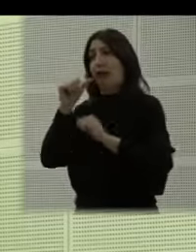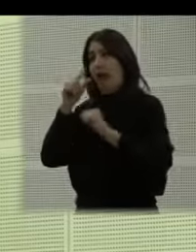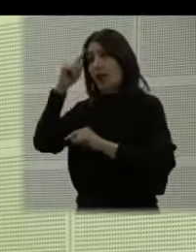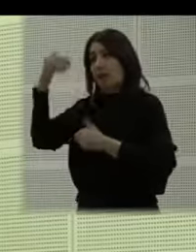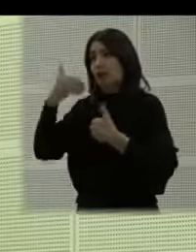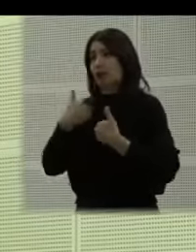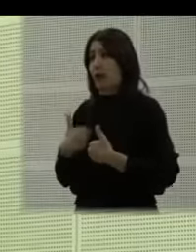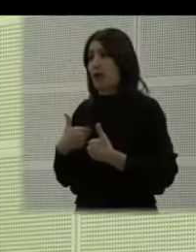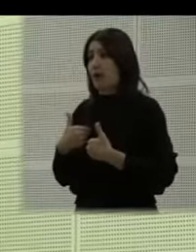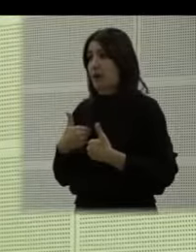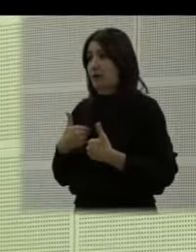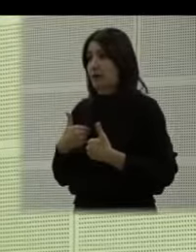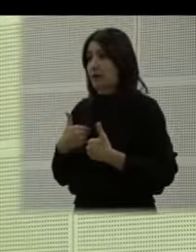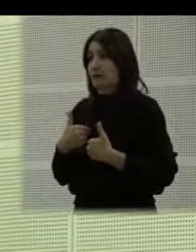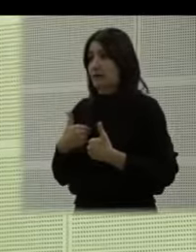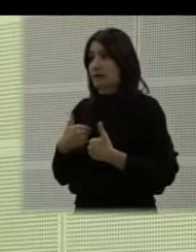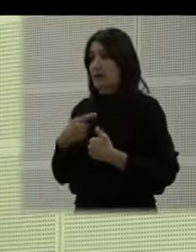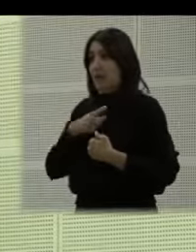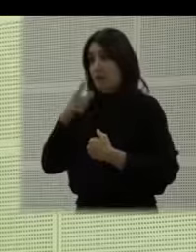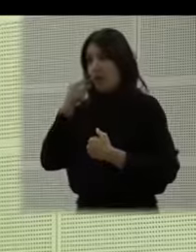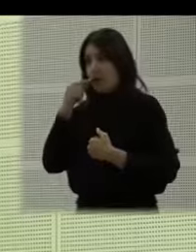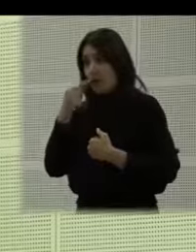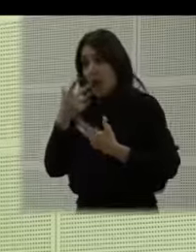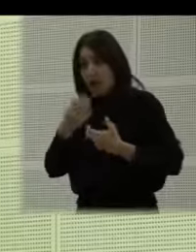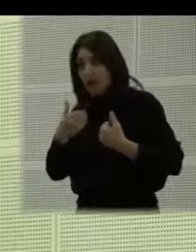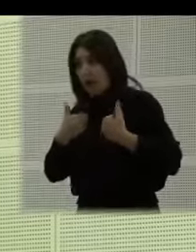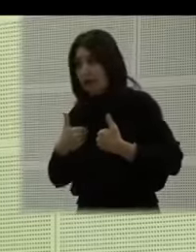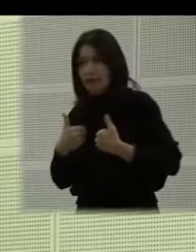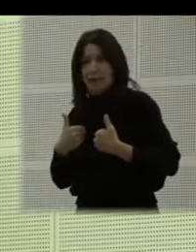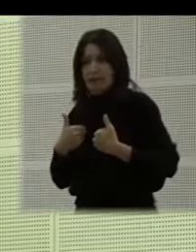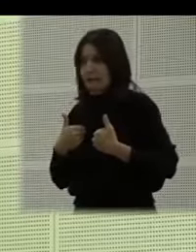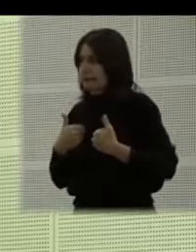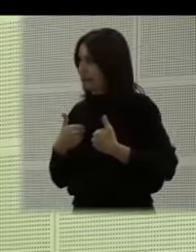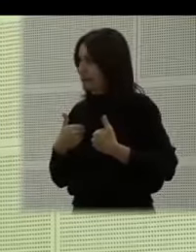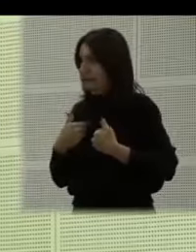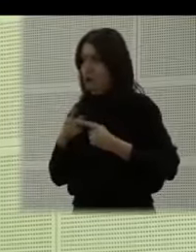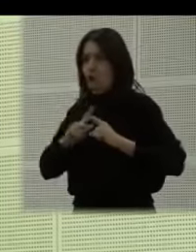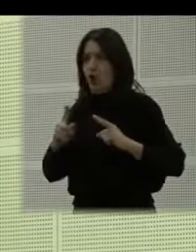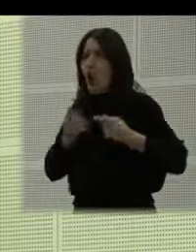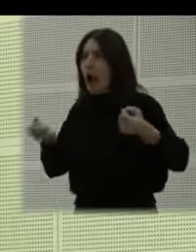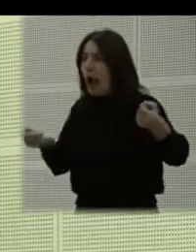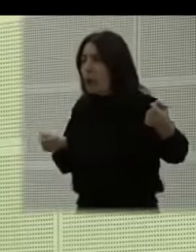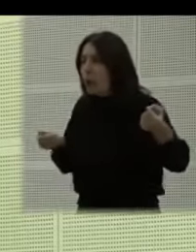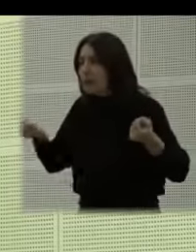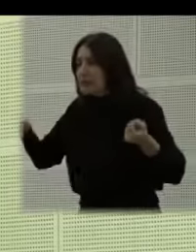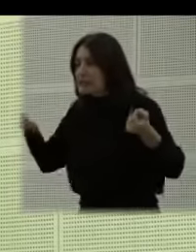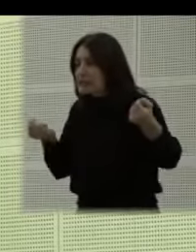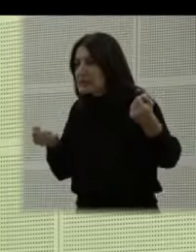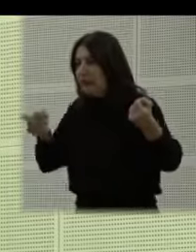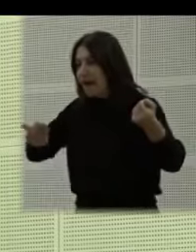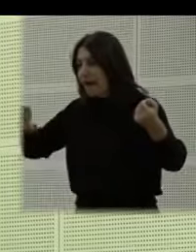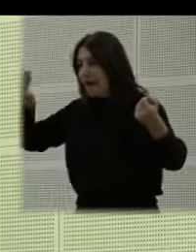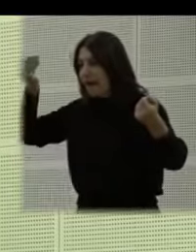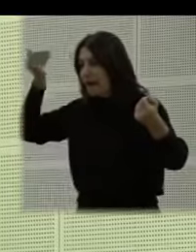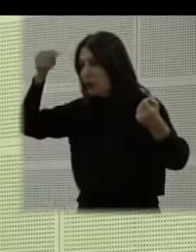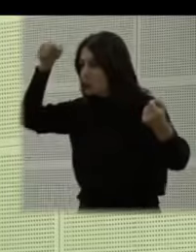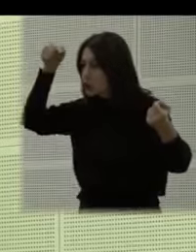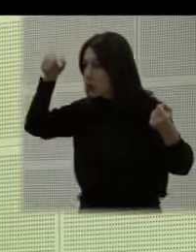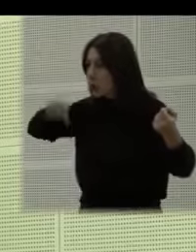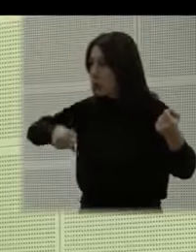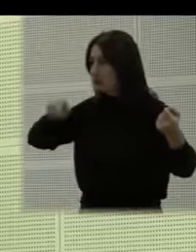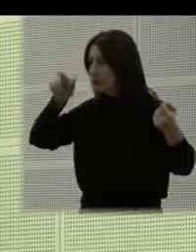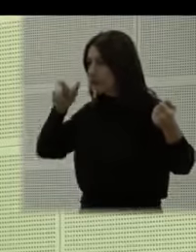Mio padre, non gli stavo mica bene a mio padre, eh? Camionista, del sud tanti